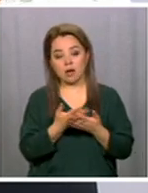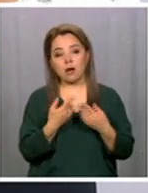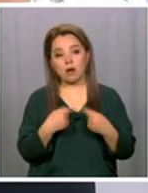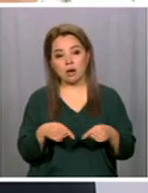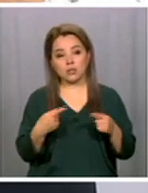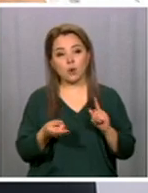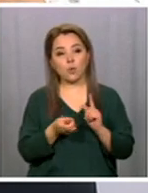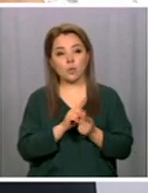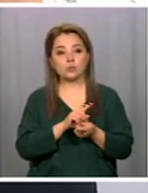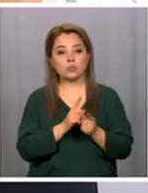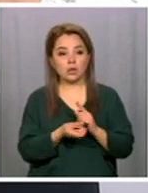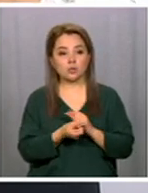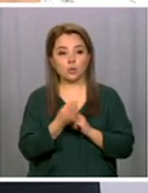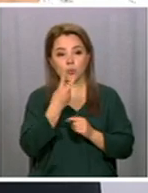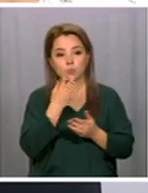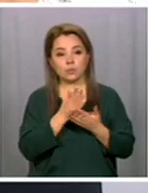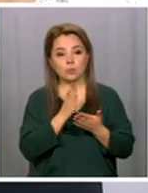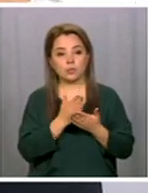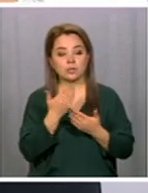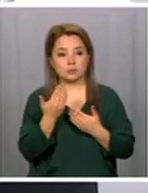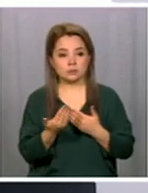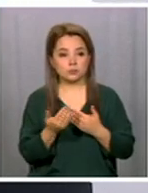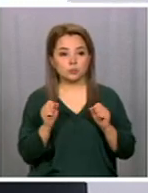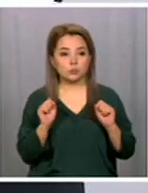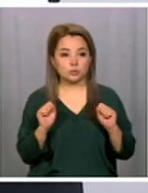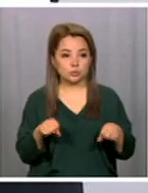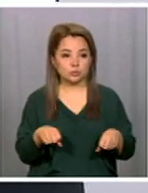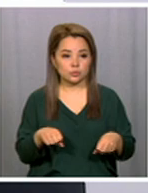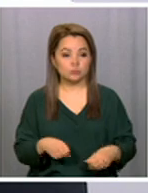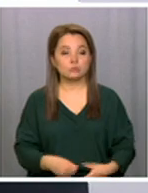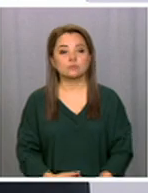өзгерістер туындауы мүмкін.